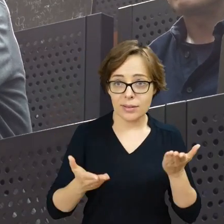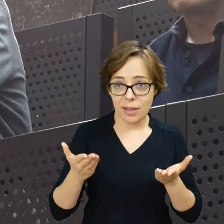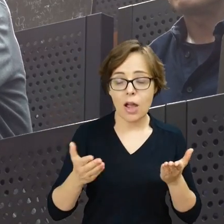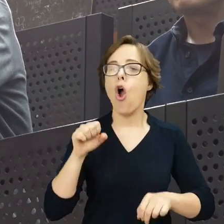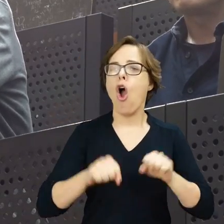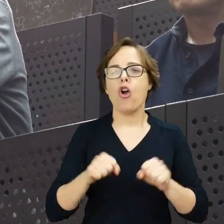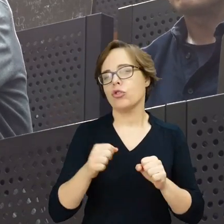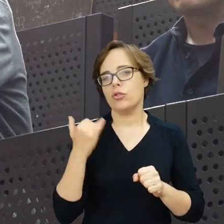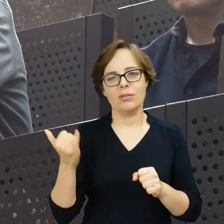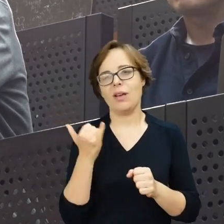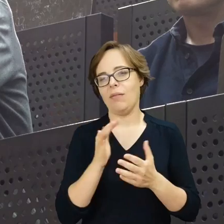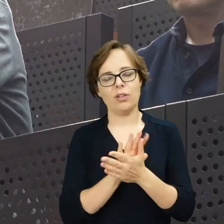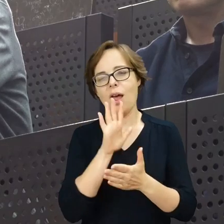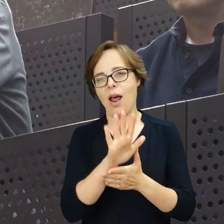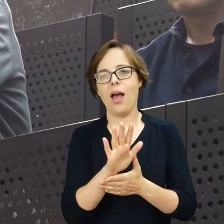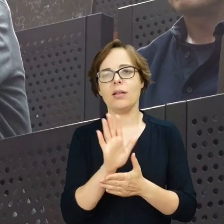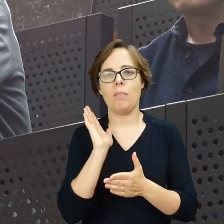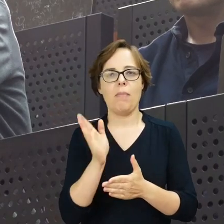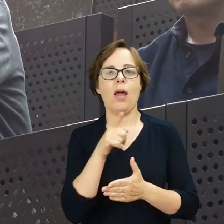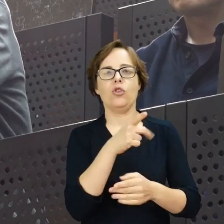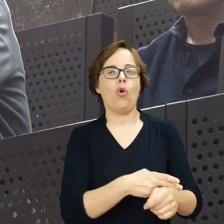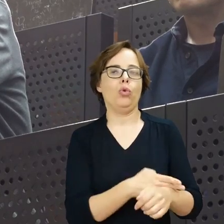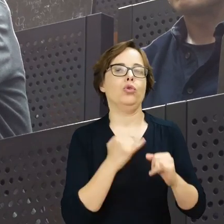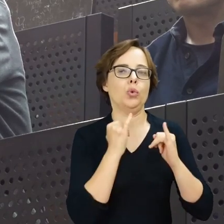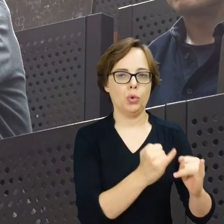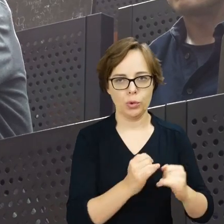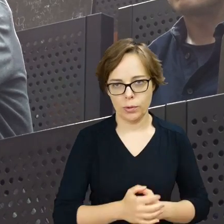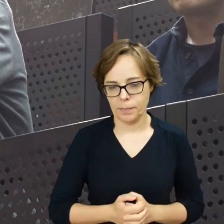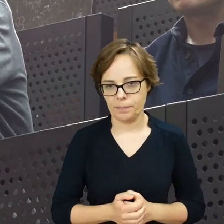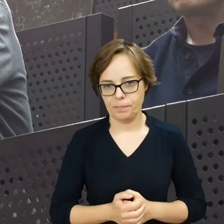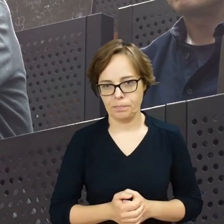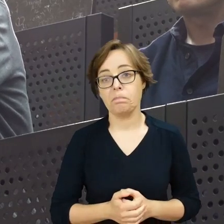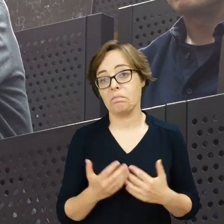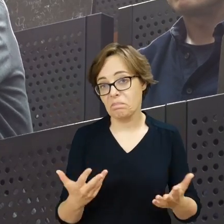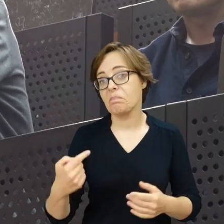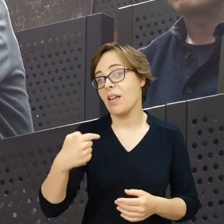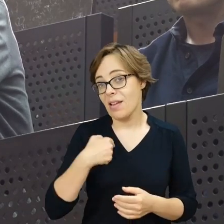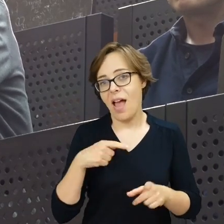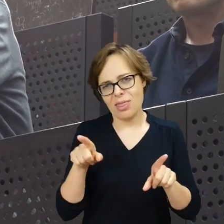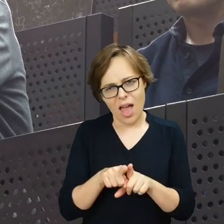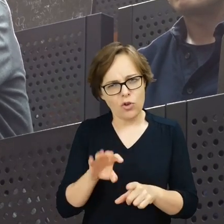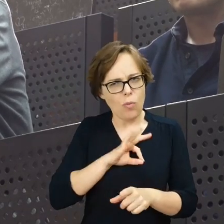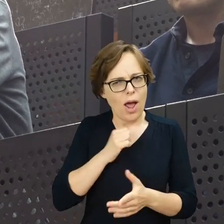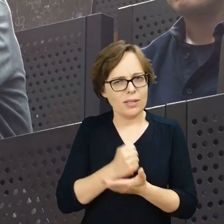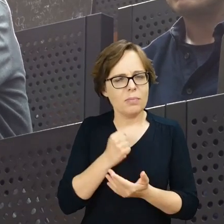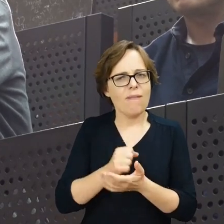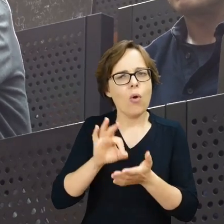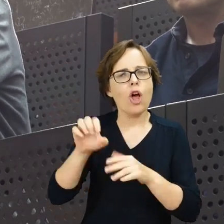rację tutaj temu organowi. I ja też taką sprawę swoją kojarzę przed sądem administracyjnym,